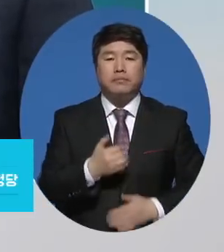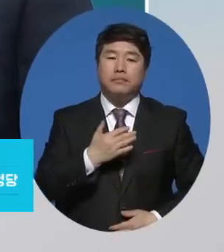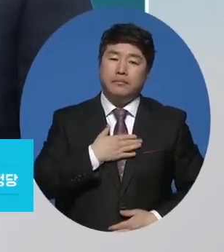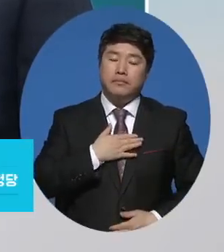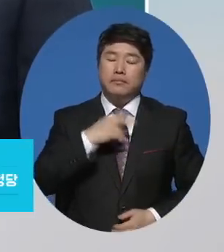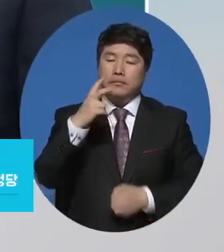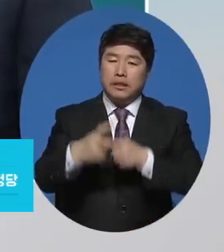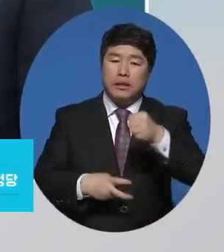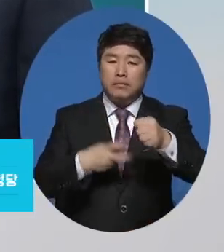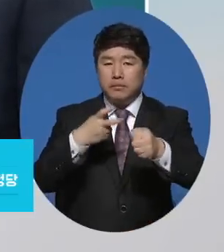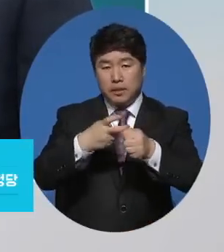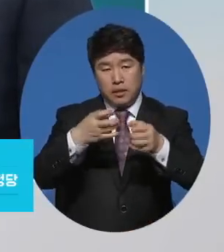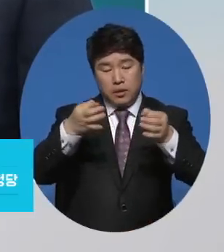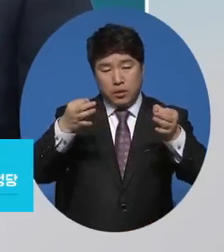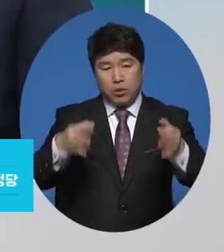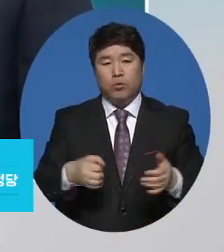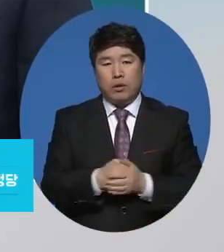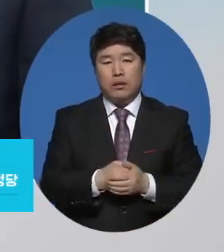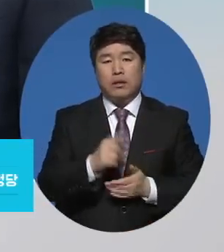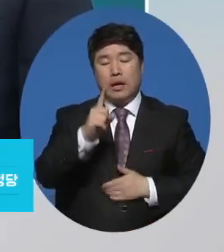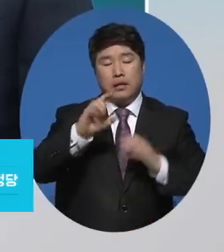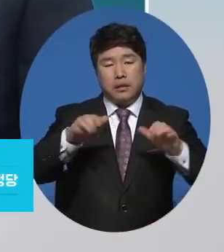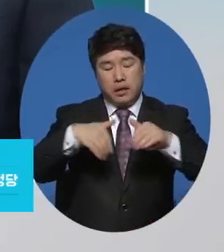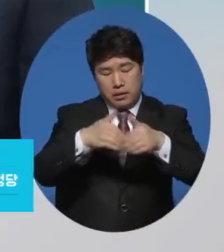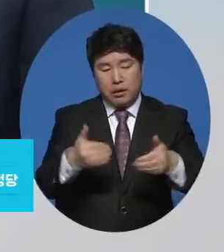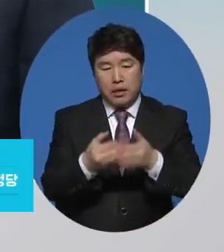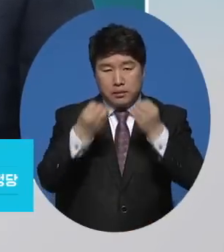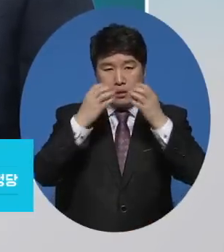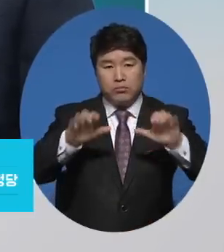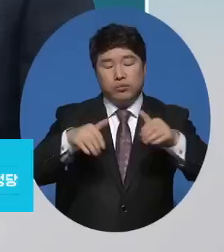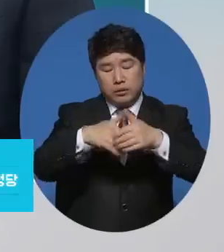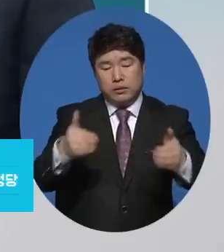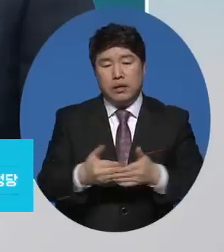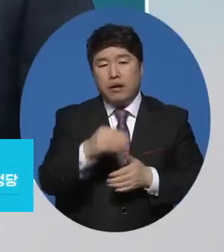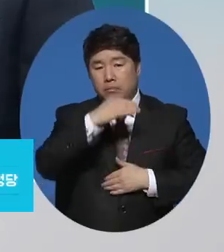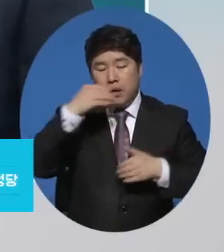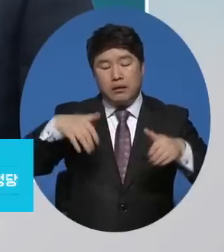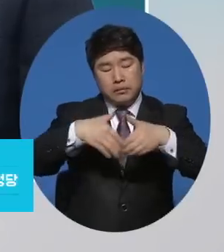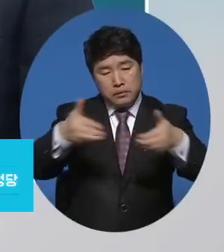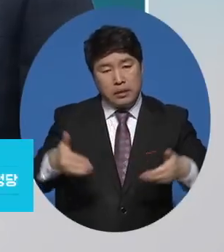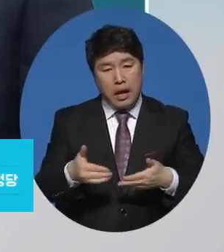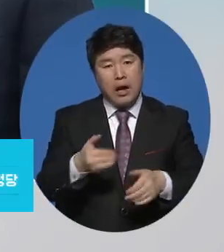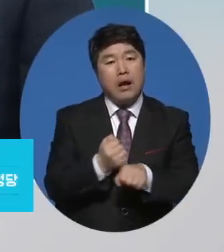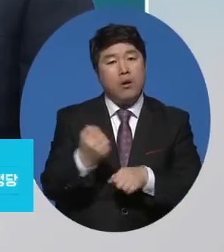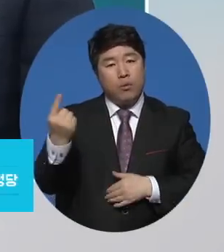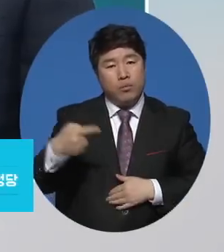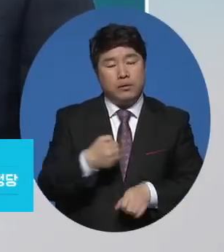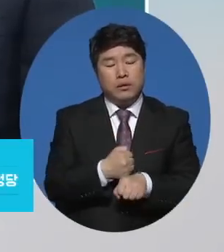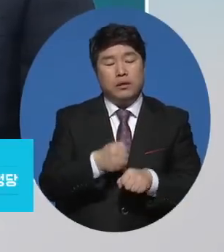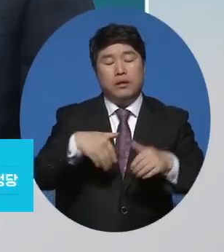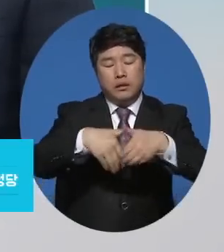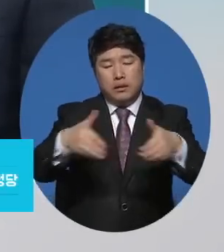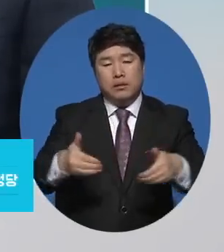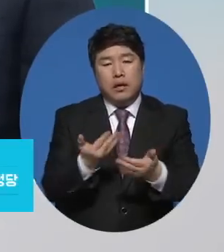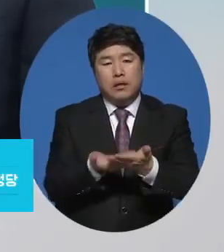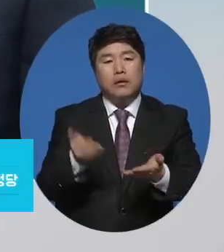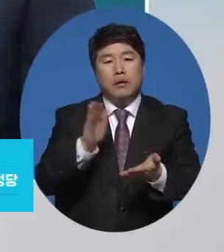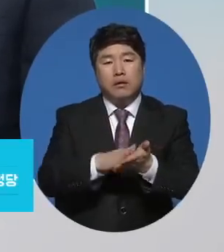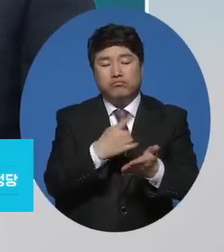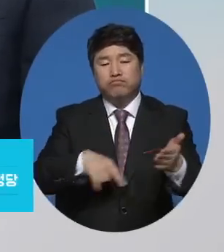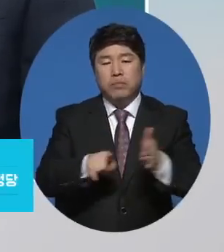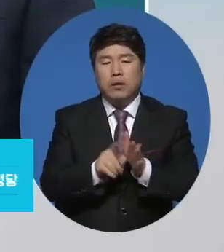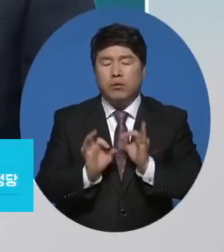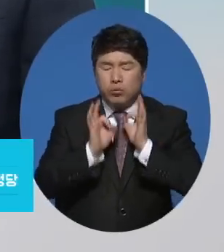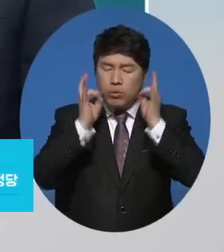20년 동안 어 뭐 한나라당 새누리당 우리 바른당 이렇게 오면서 당의 개혁을 위해서 굉장히 노력을 많이